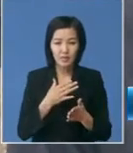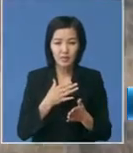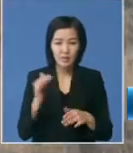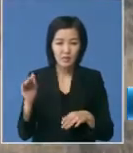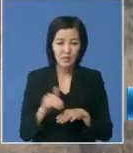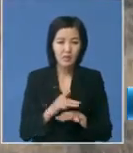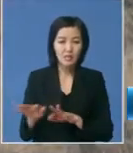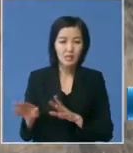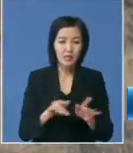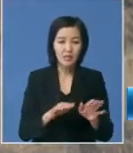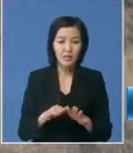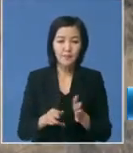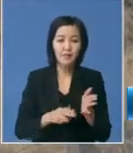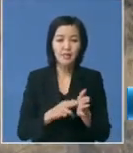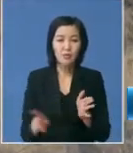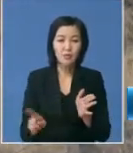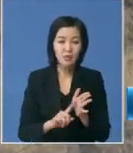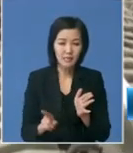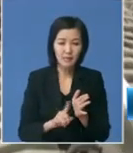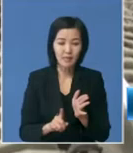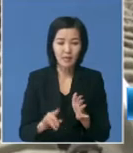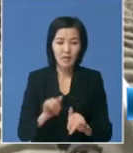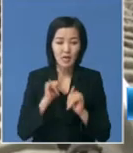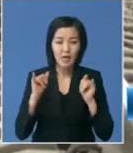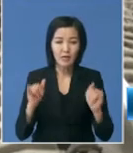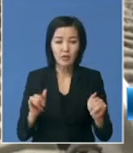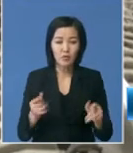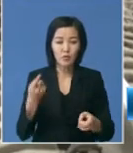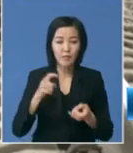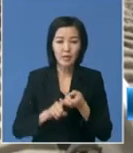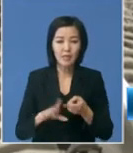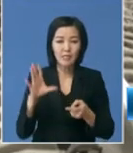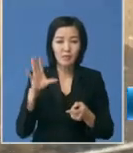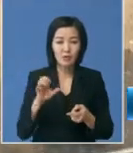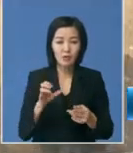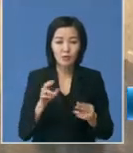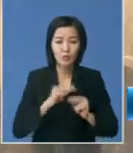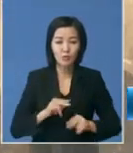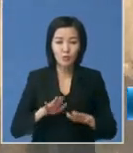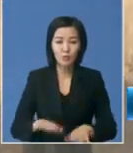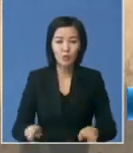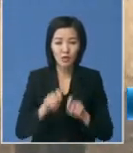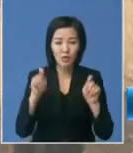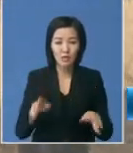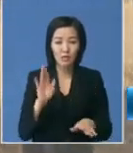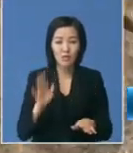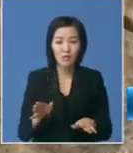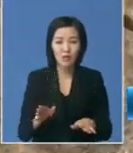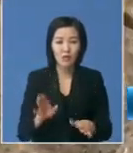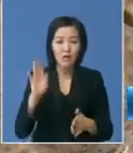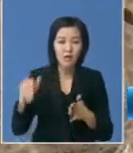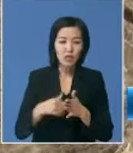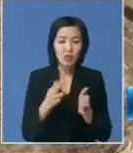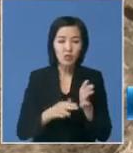отыр. Енді темір жол тасымалының әлеуеті артуына орай 500-ге жуық жаңа жұмыс орны ашылмақ. Бір айта кетері, жаңа шойын